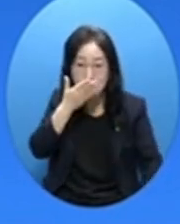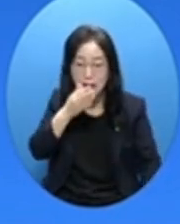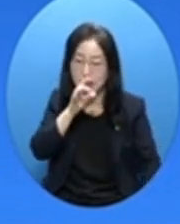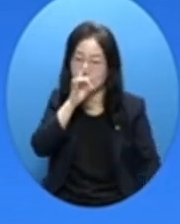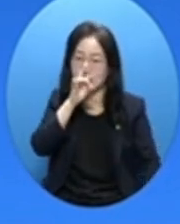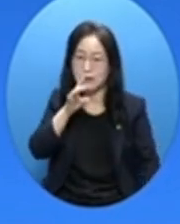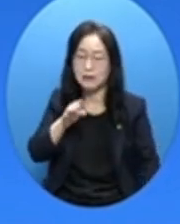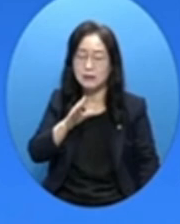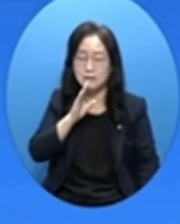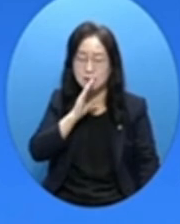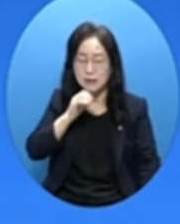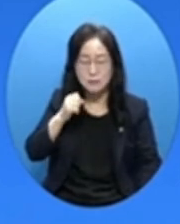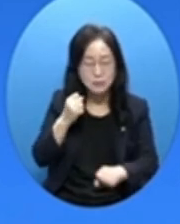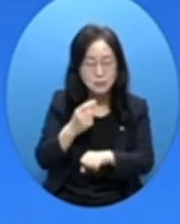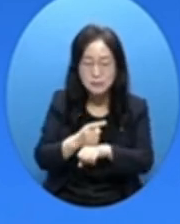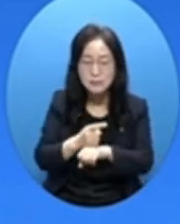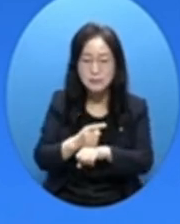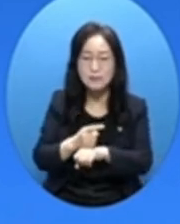이미